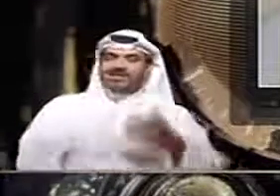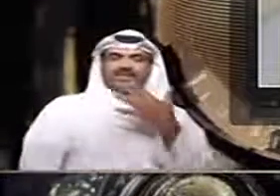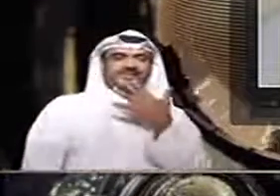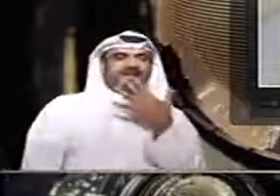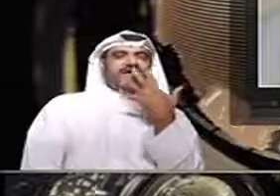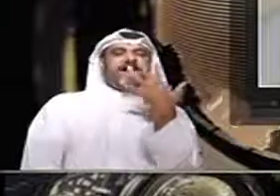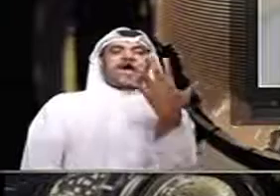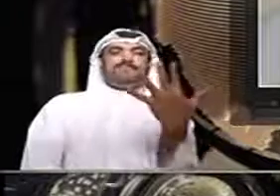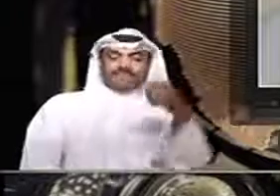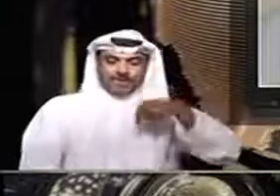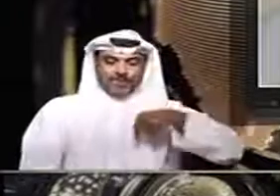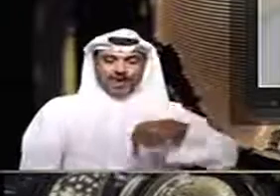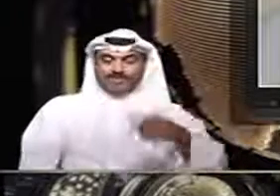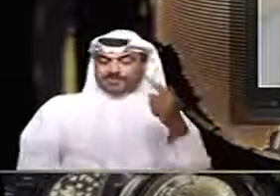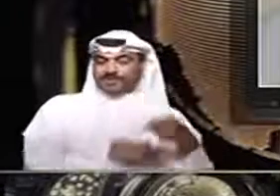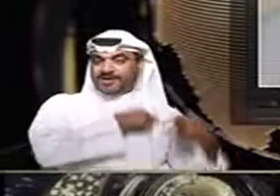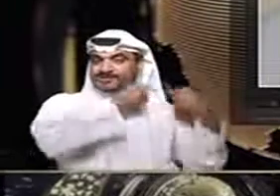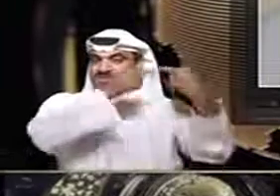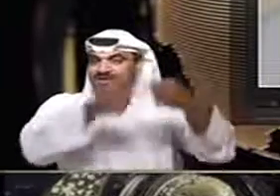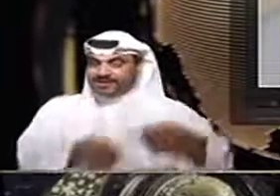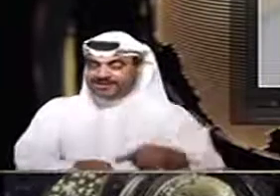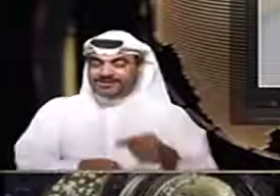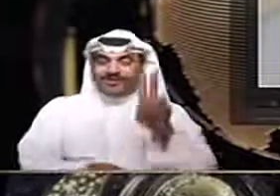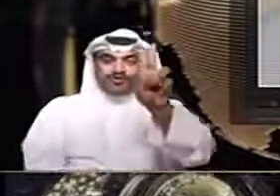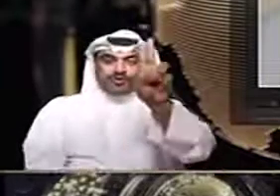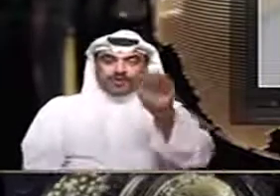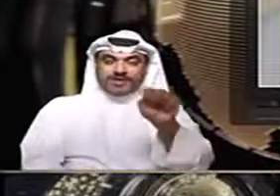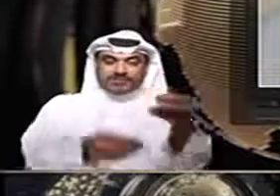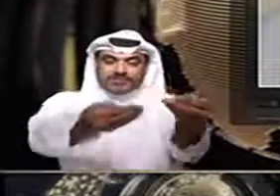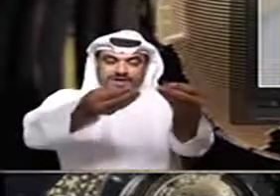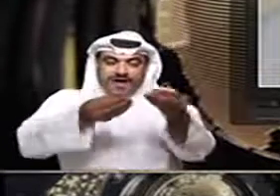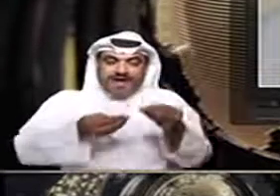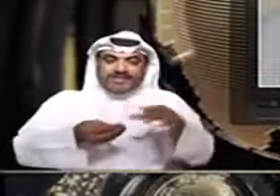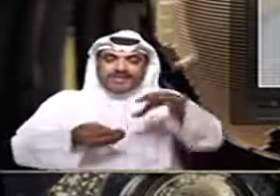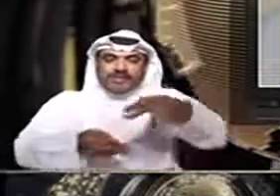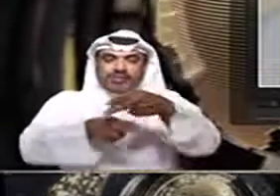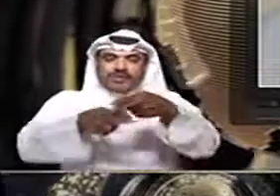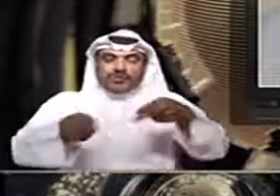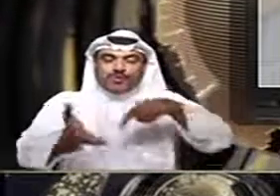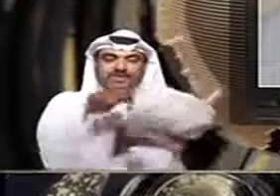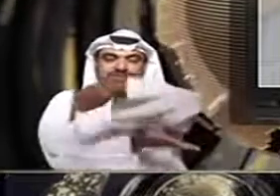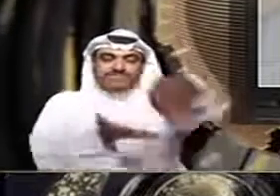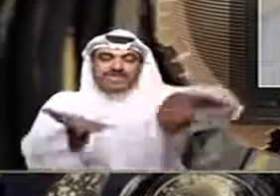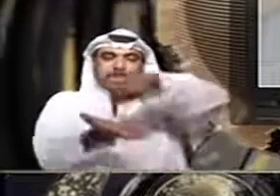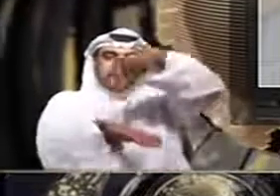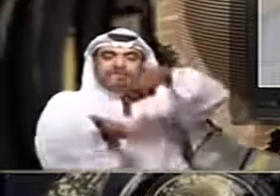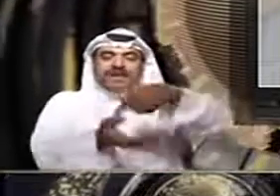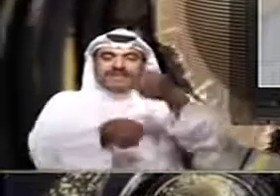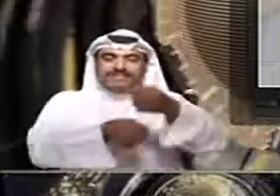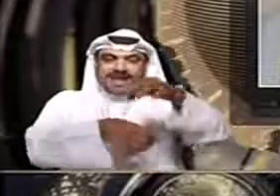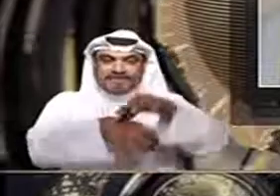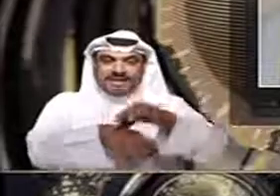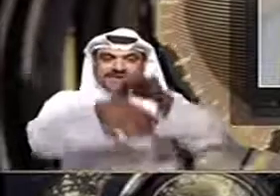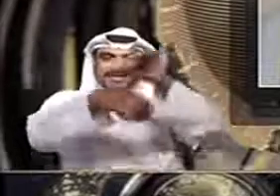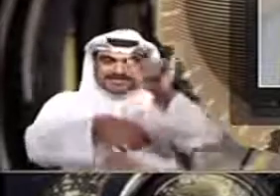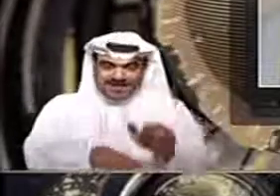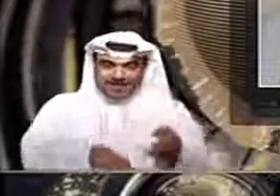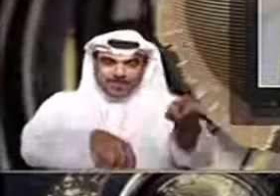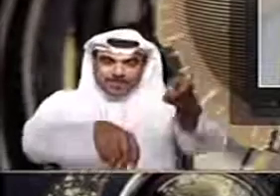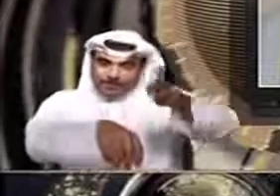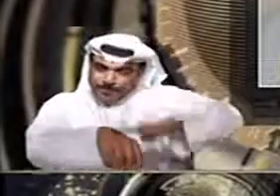منظمة الأمم المتحدة بتسمية دولة الكويت مركزا للعمل الإنساني وبإطلاقها على سمو لقب